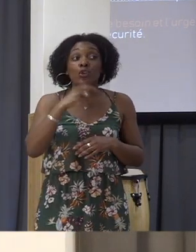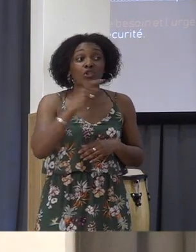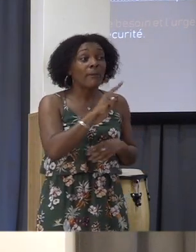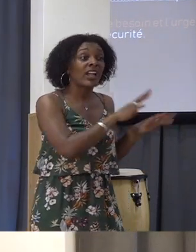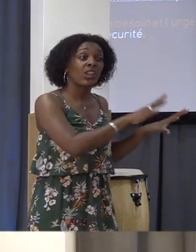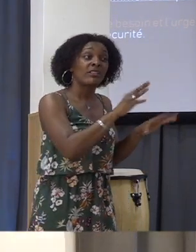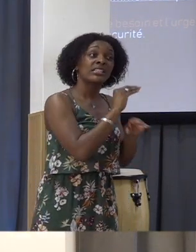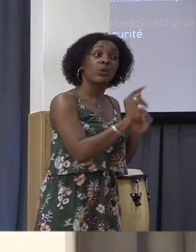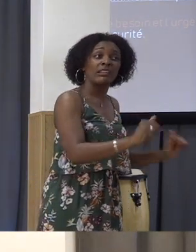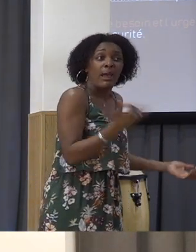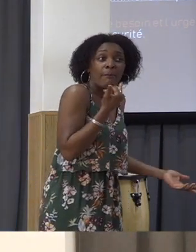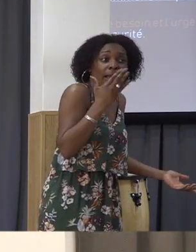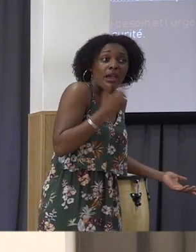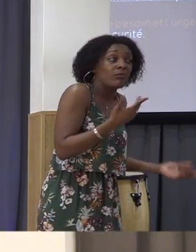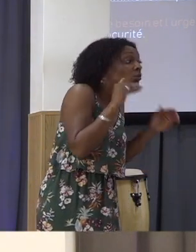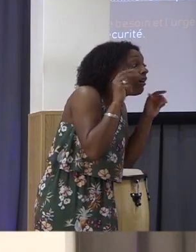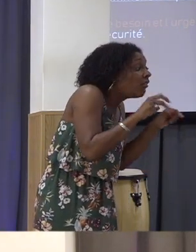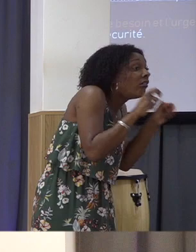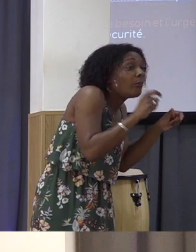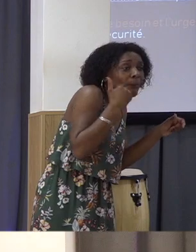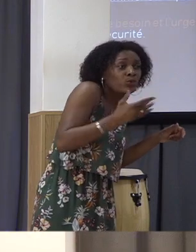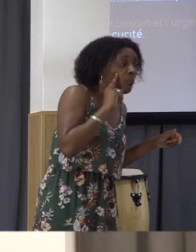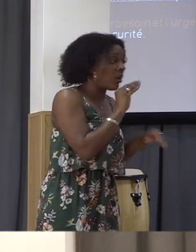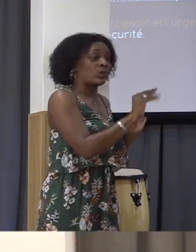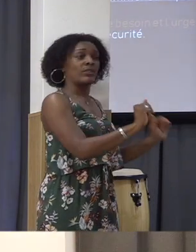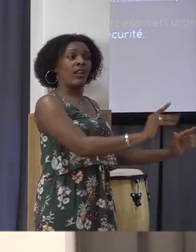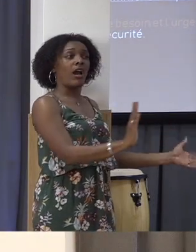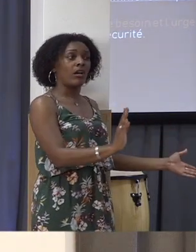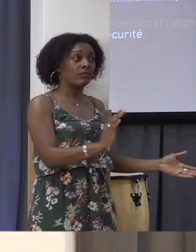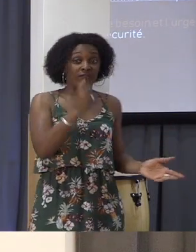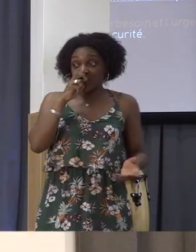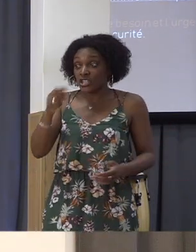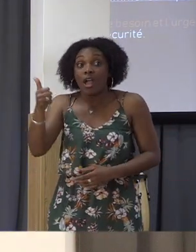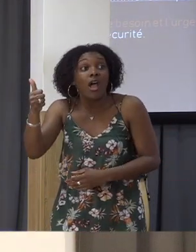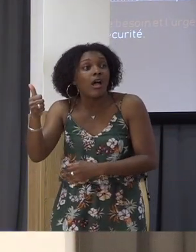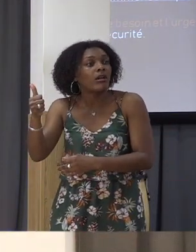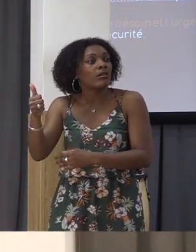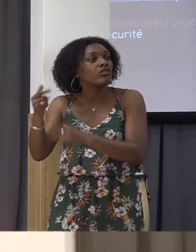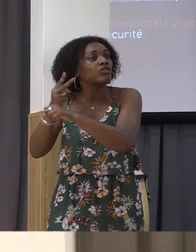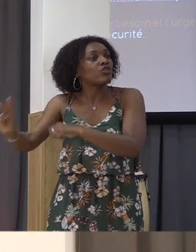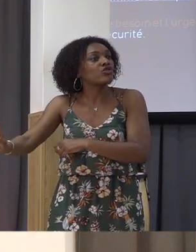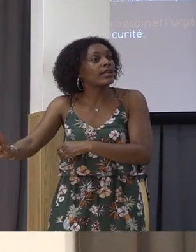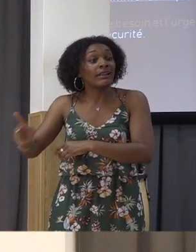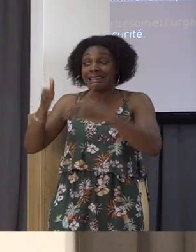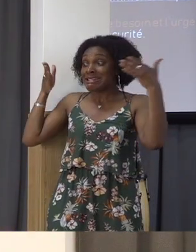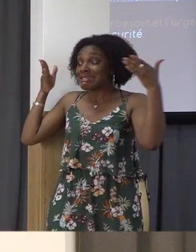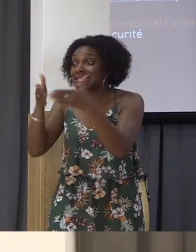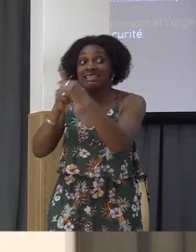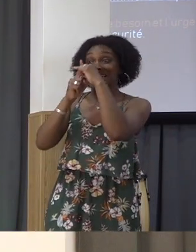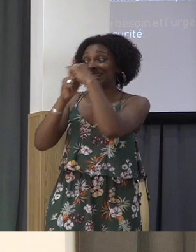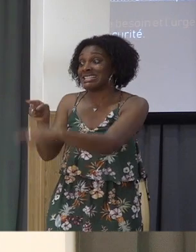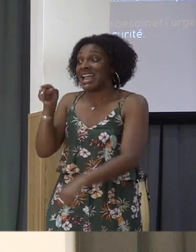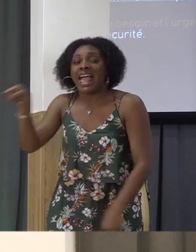étaient en sécurité. L'effort à faire, le focus c'était pour la brebis qui était égarée.